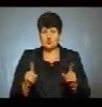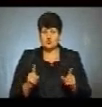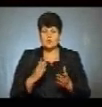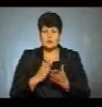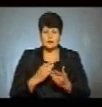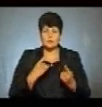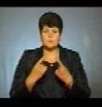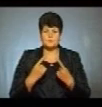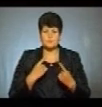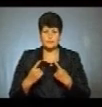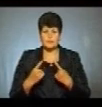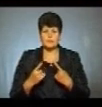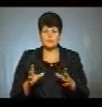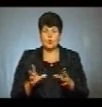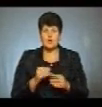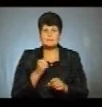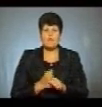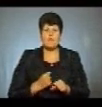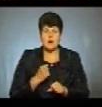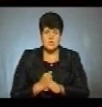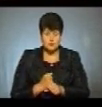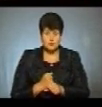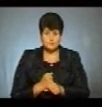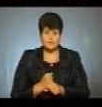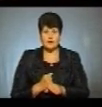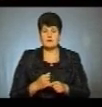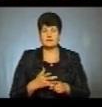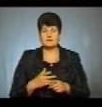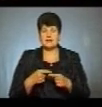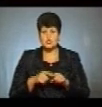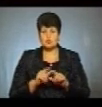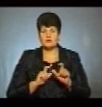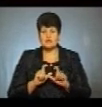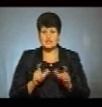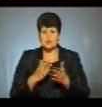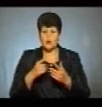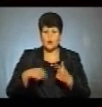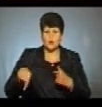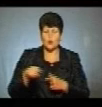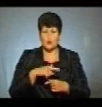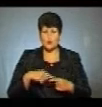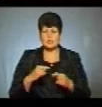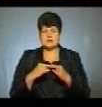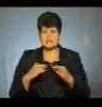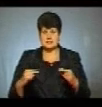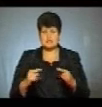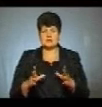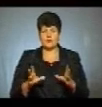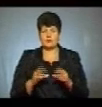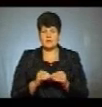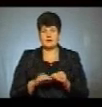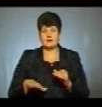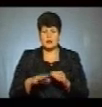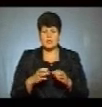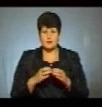про функціональну співпрацю. У технічному університеті відбувається круглий стіл. Бізнесмени та представники об'єднаних територіальних